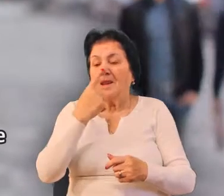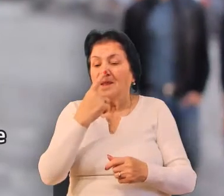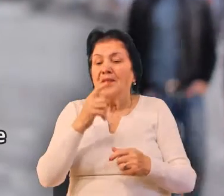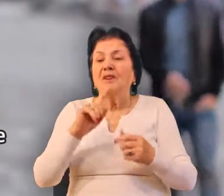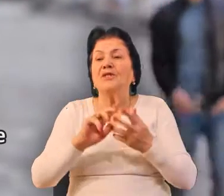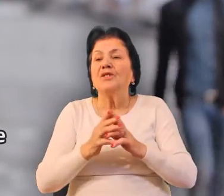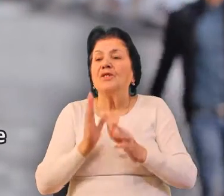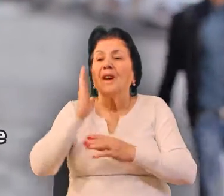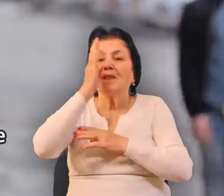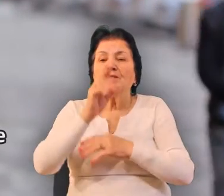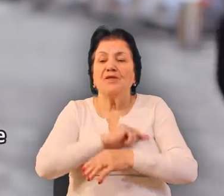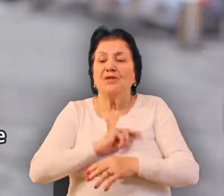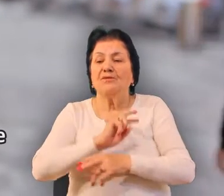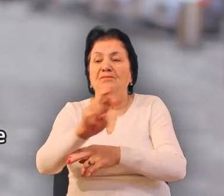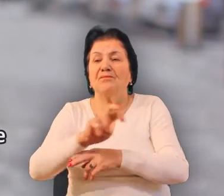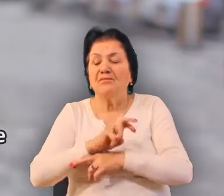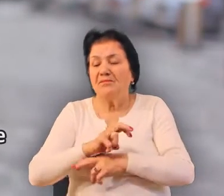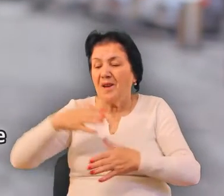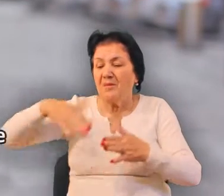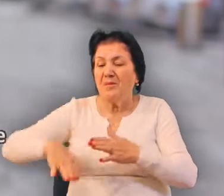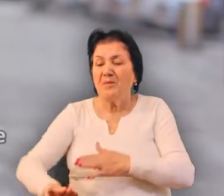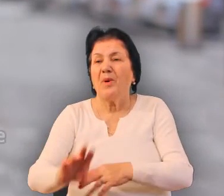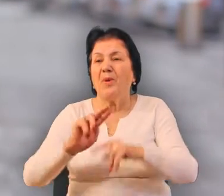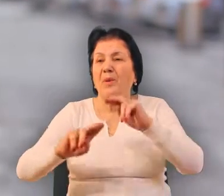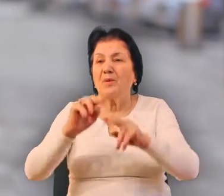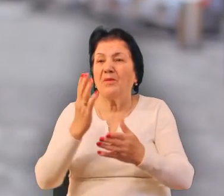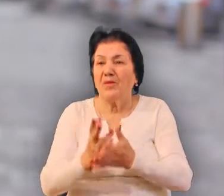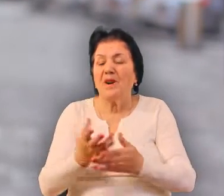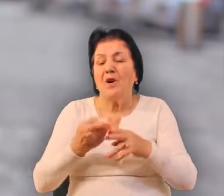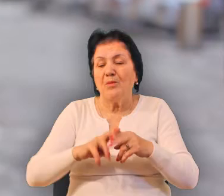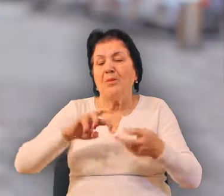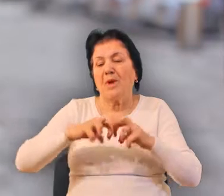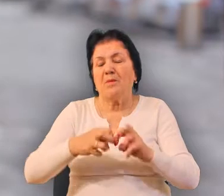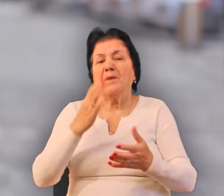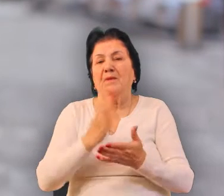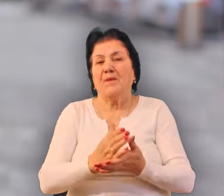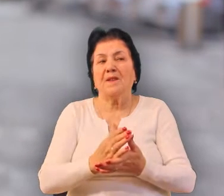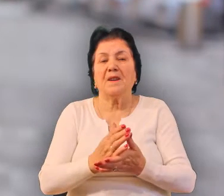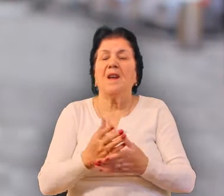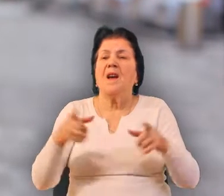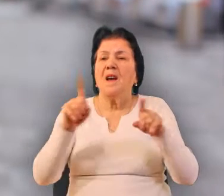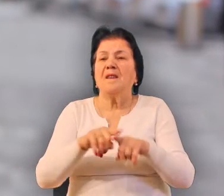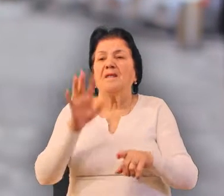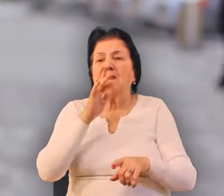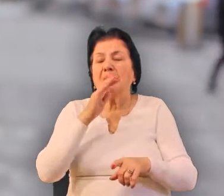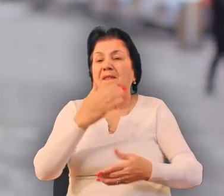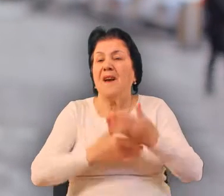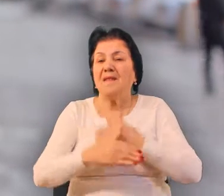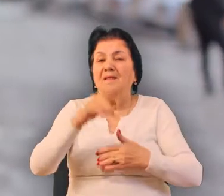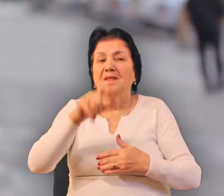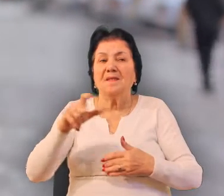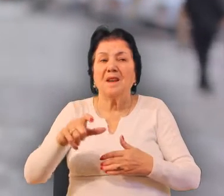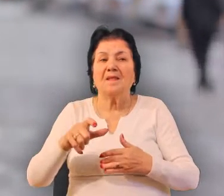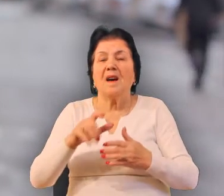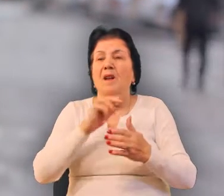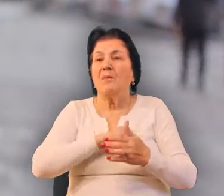maili yollarda onların quraşdırılması var. Yəni, bu problemlər də var. Eyni zamanda əlilliyi olan insanların məşğulluğunun